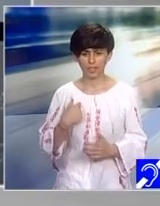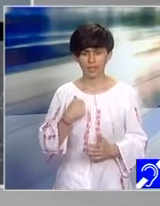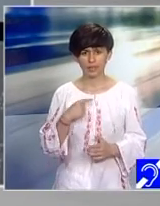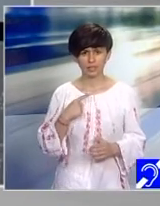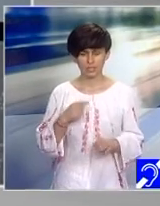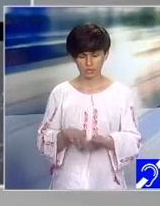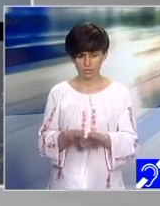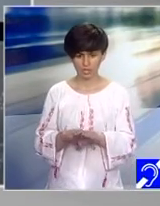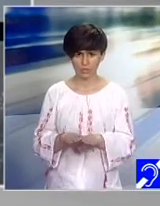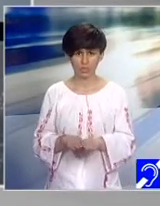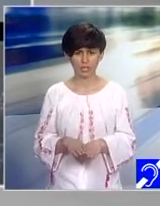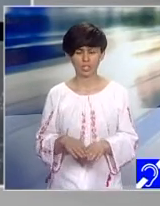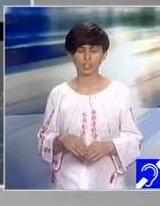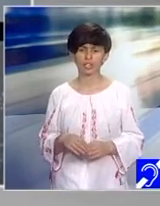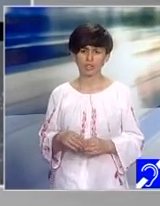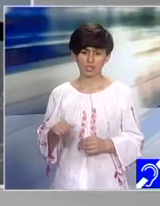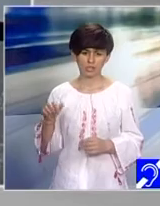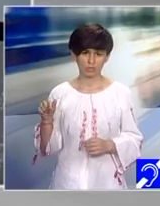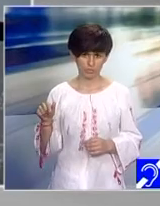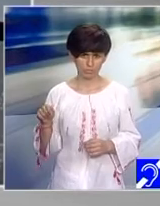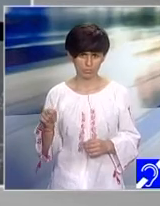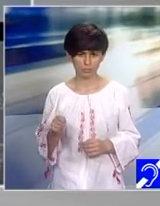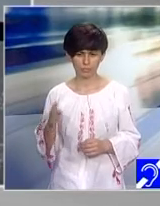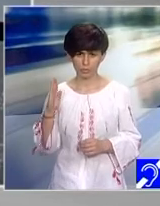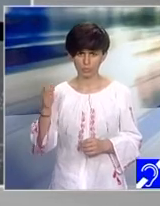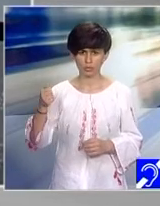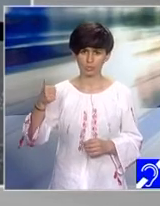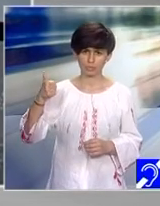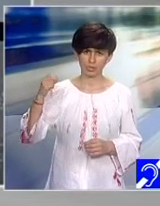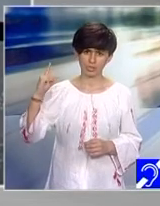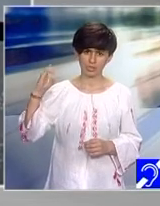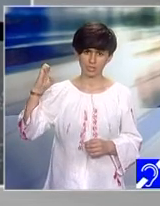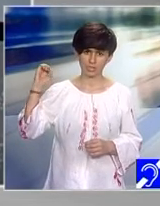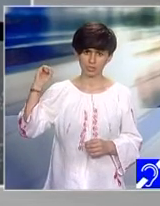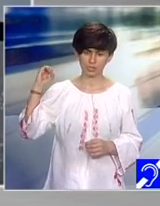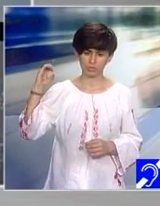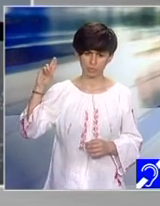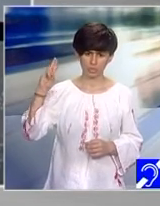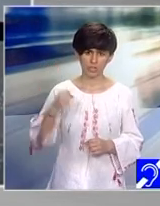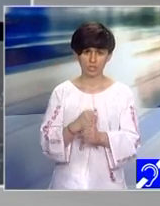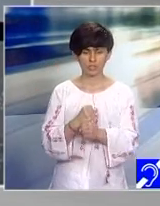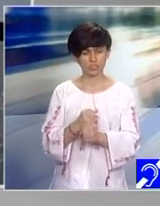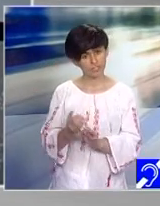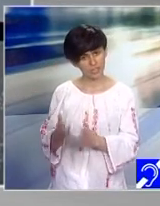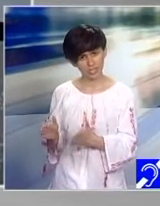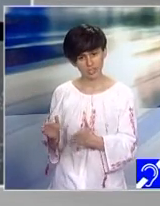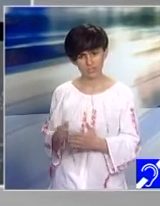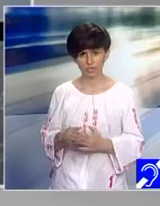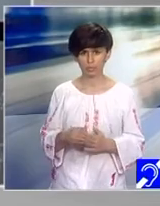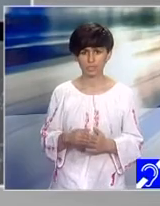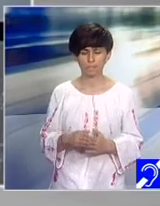am participat, sunt însă din mediul didactic și fac dintr-un început să